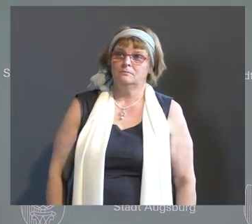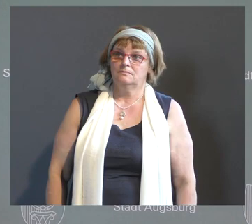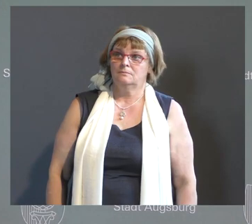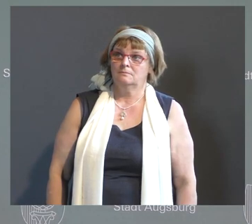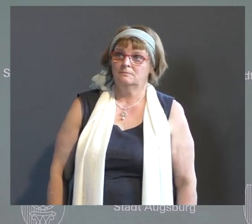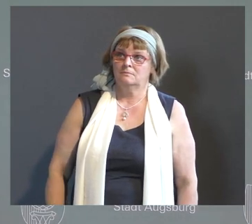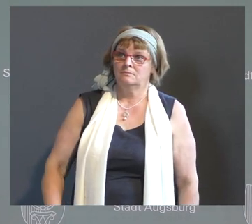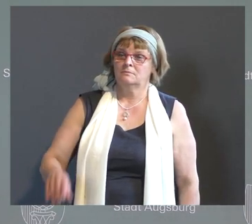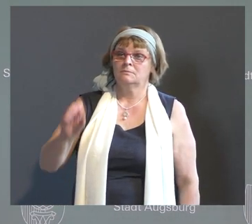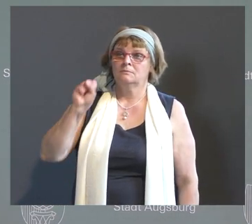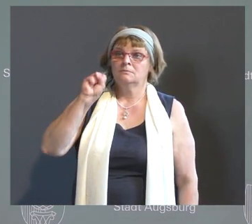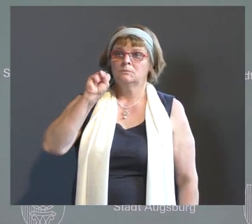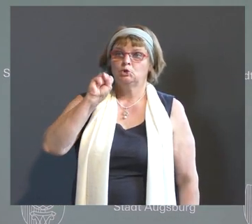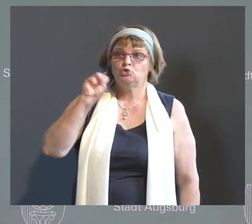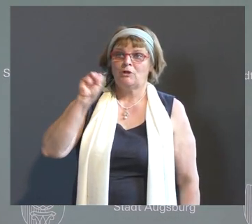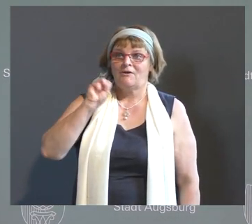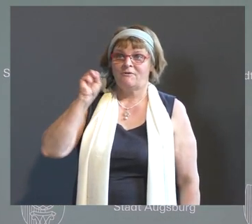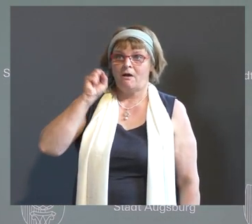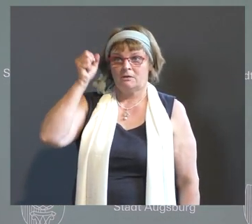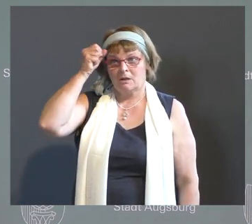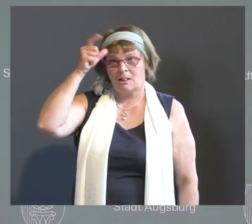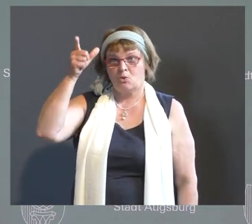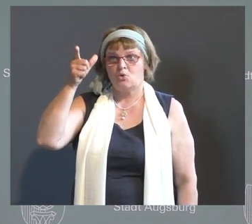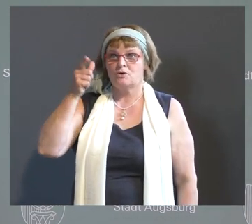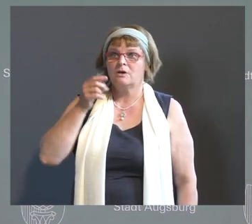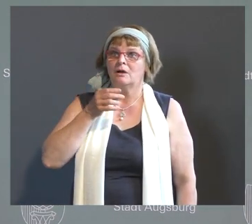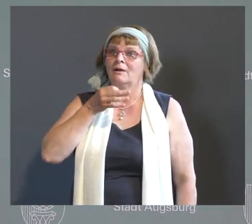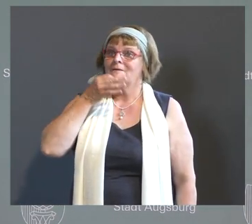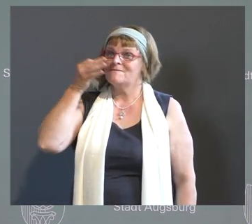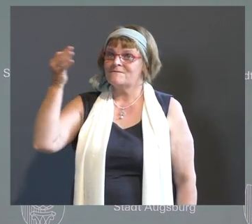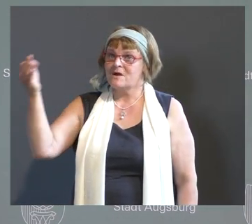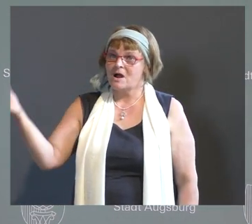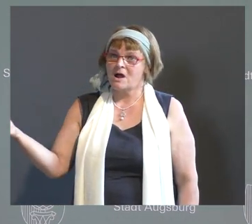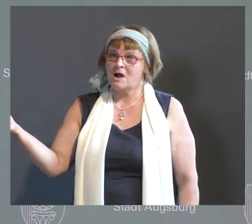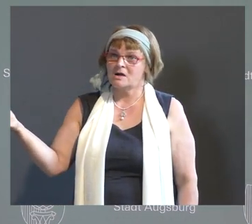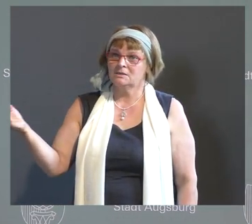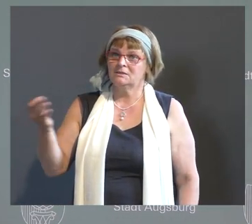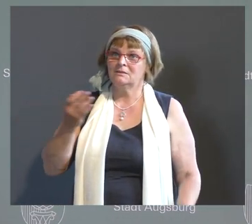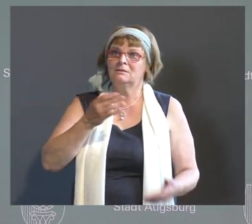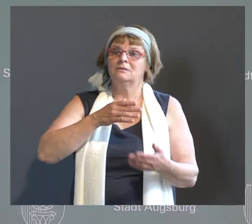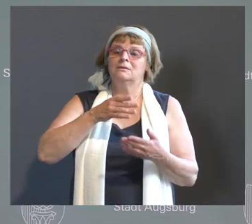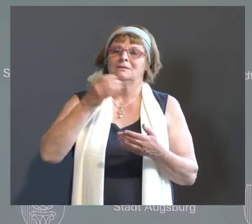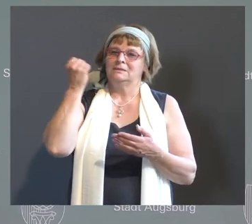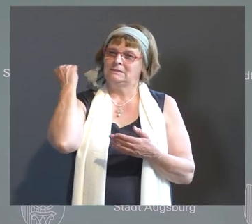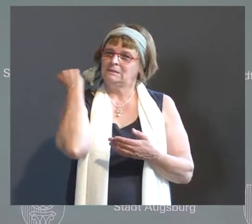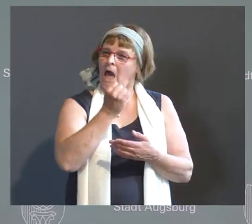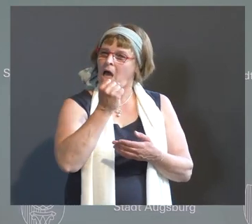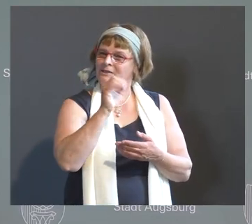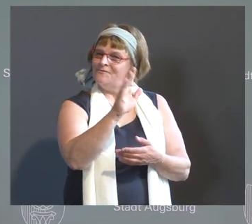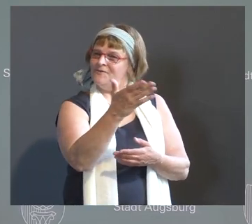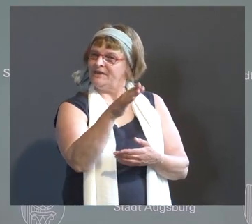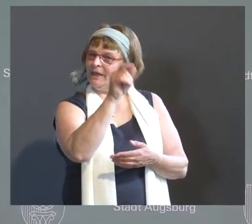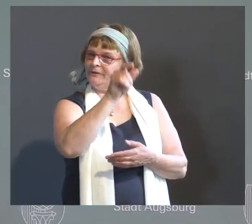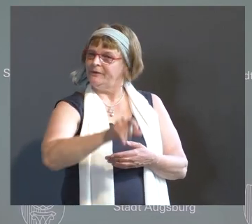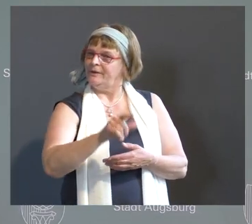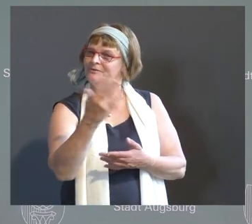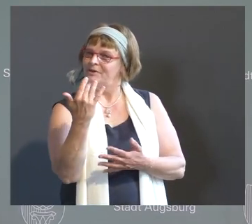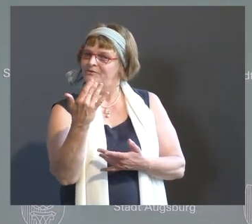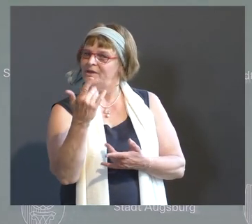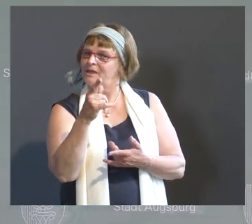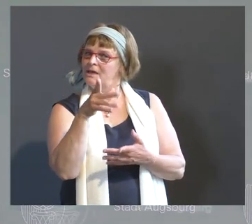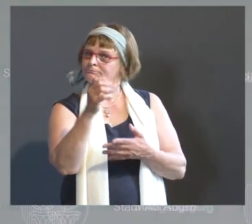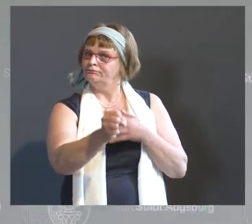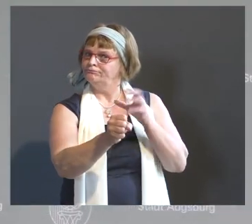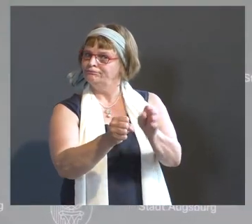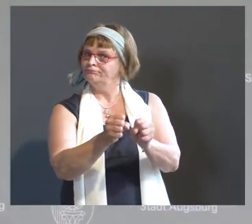Stefan Krog, Augsburger Allgemeine. Herr Schwald, vielleicht an Sie die Frage, wie viele Tatverdächtige sind denn zum jetzigen Zeitpunkt ermittelt?